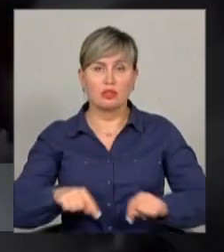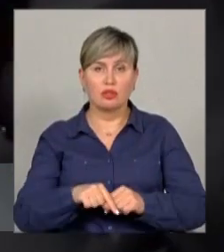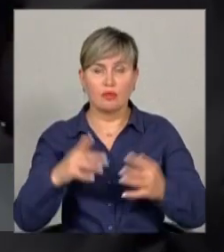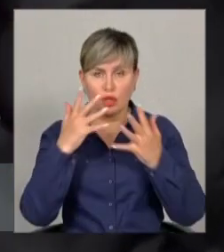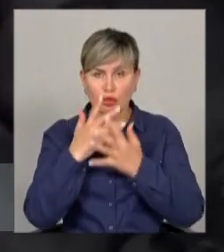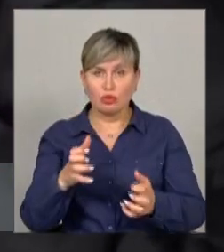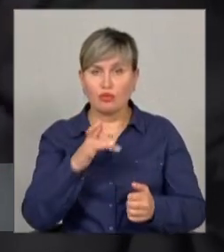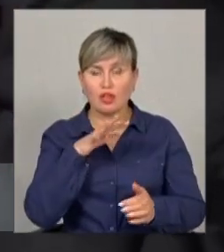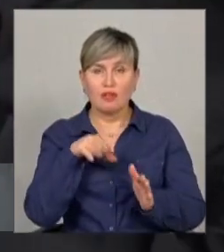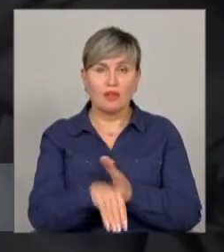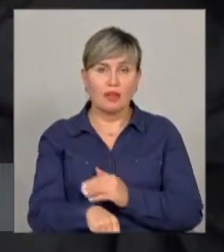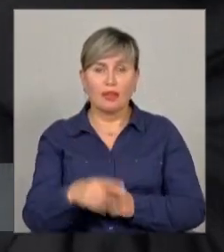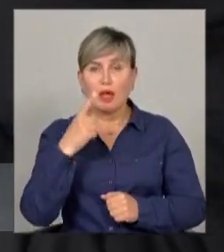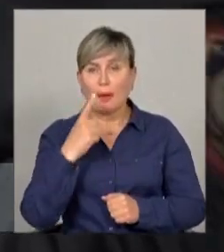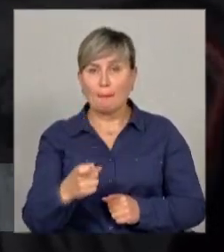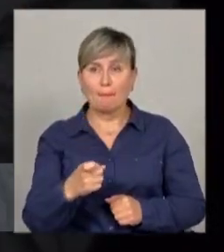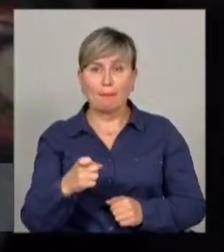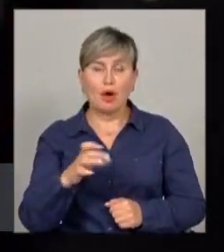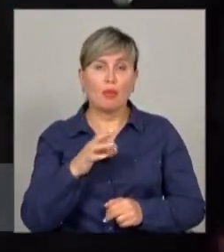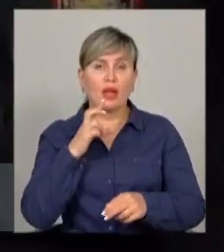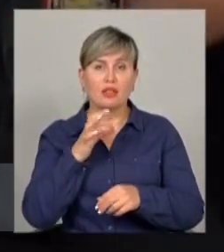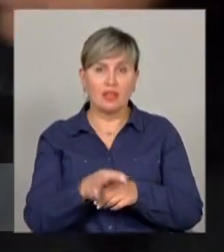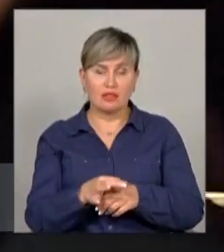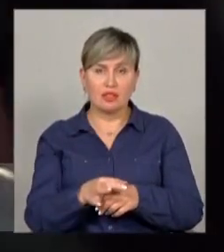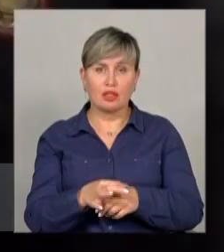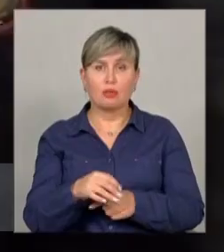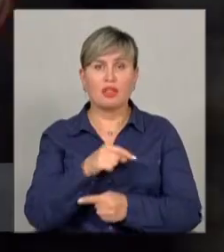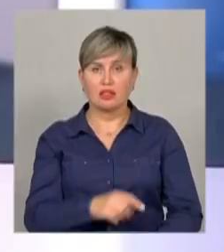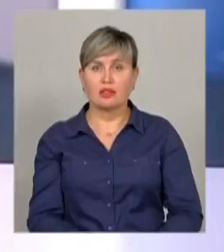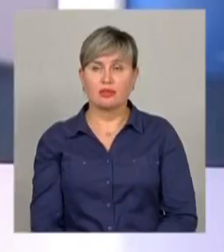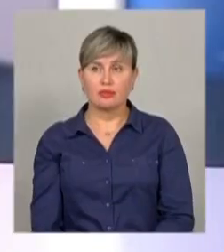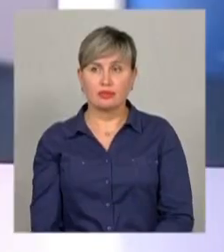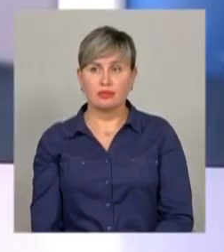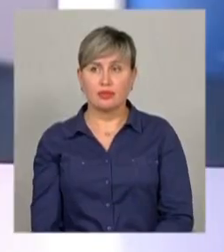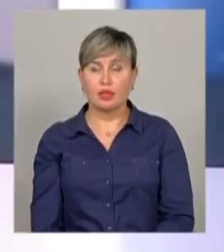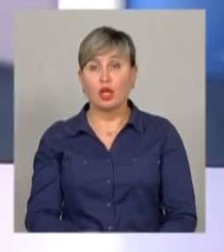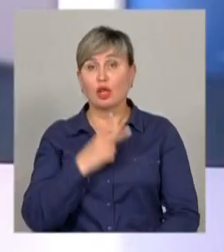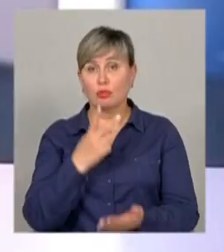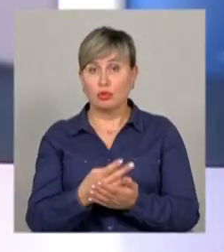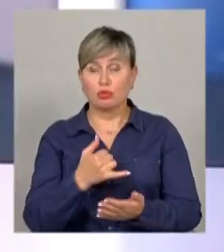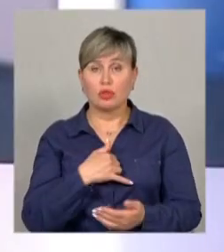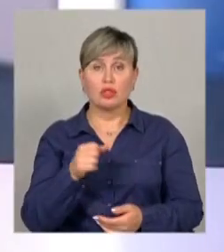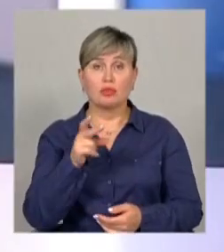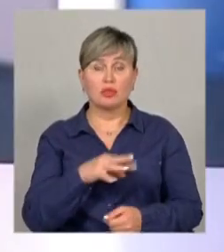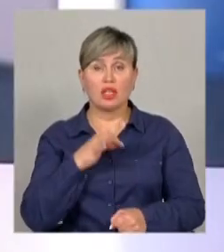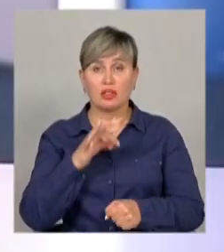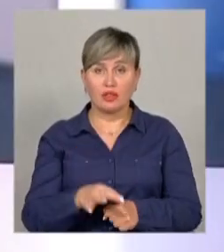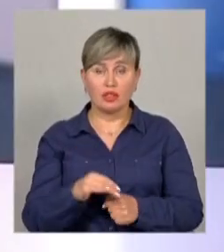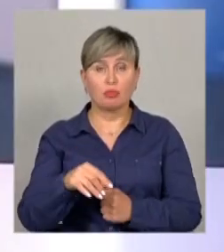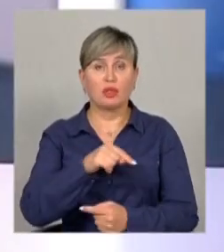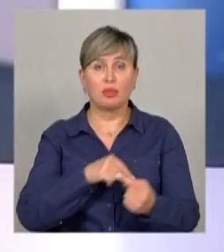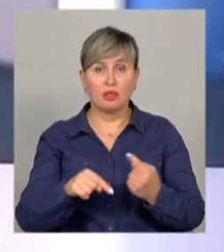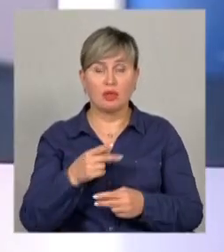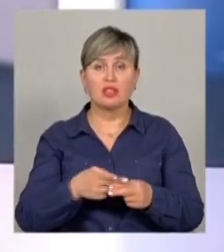время. В ведомстве напомнили и об ответственности бизнеса. Предусмотрена у нас административная ответственность и